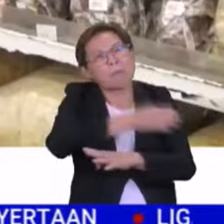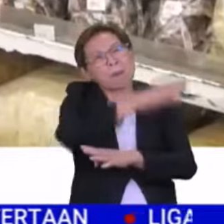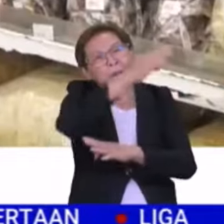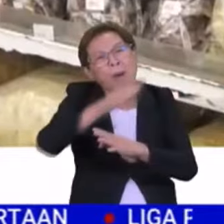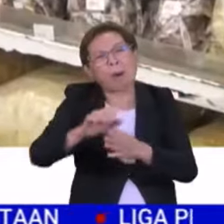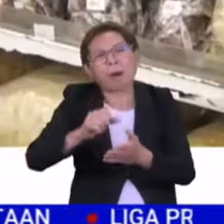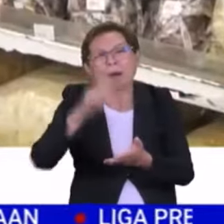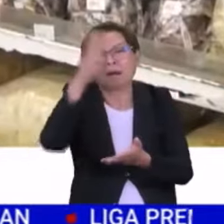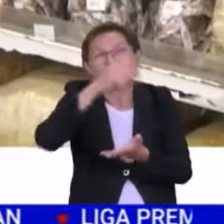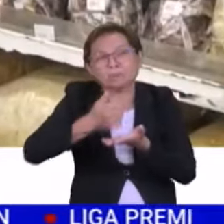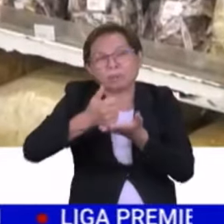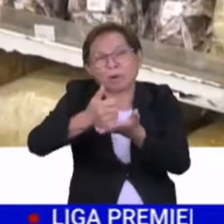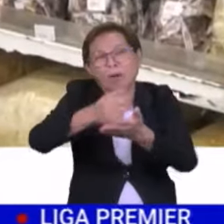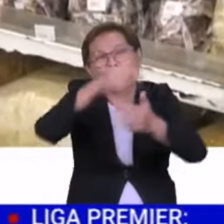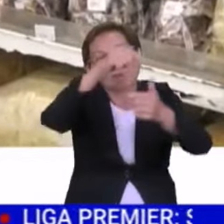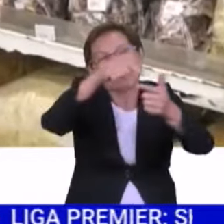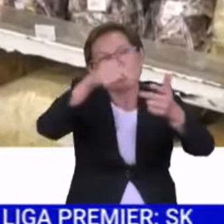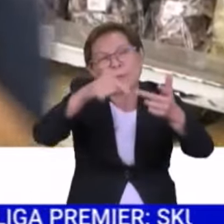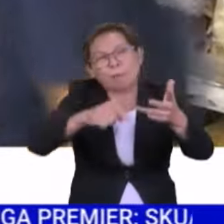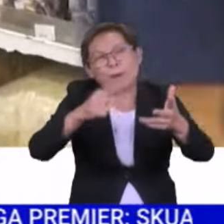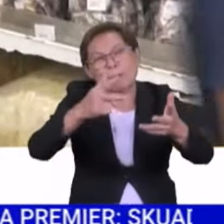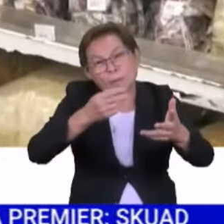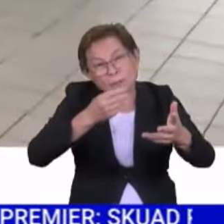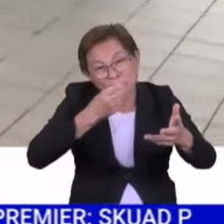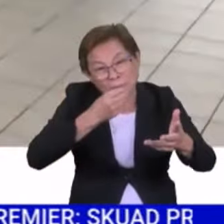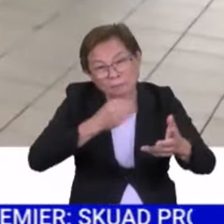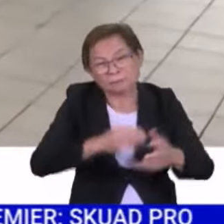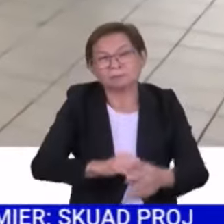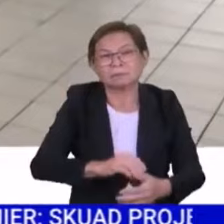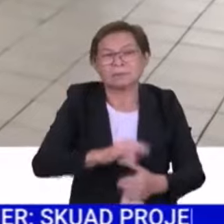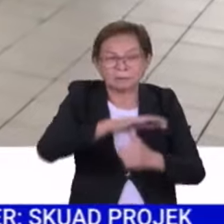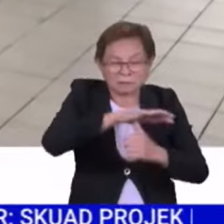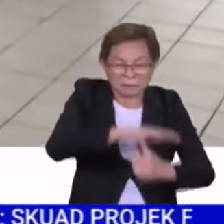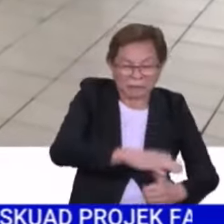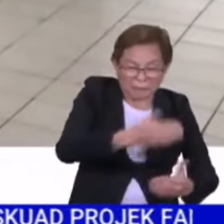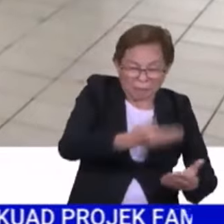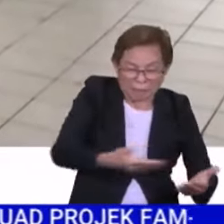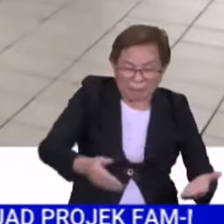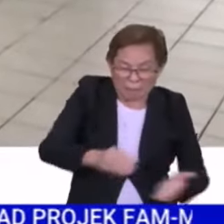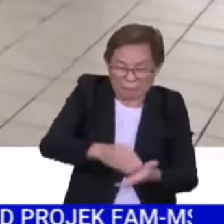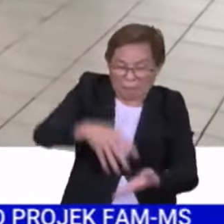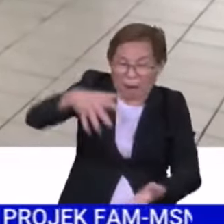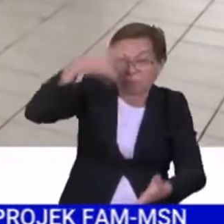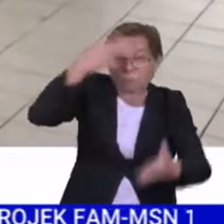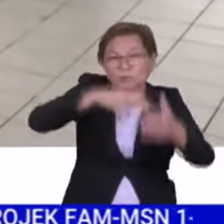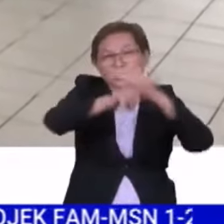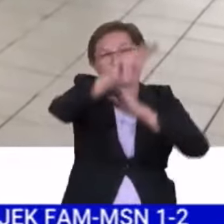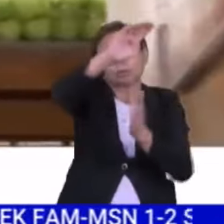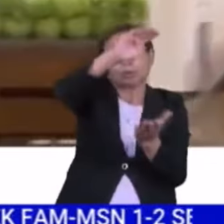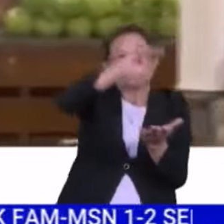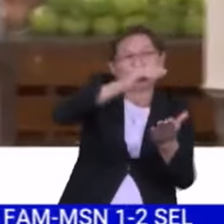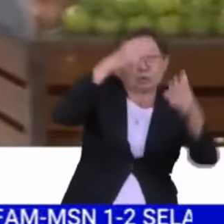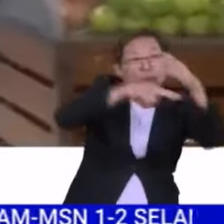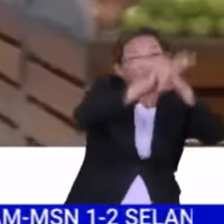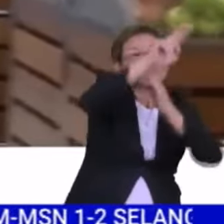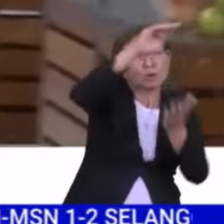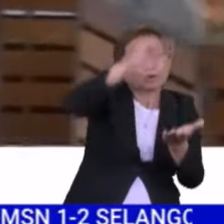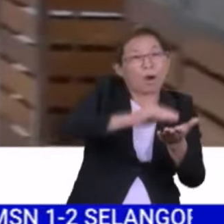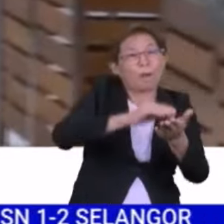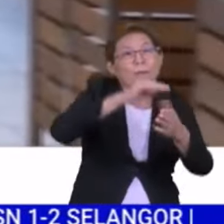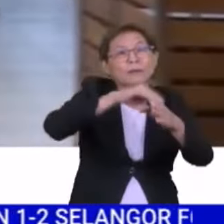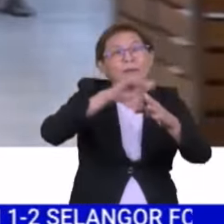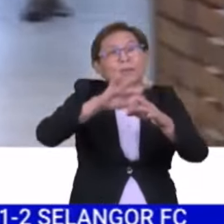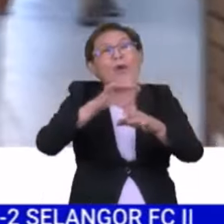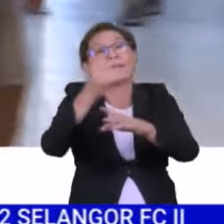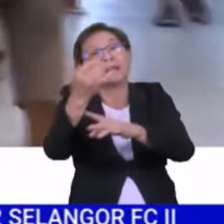ke atas beberapa barang dan makanan bagaimanapun tekanan terhadap inflasi makanan di unsur berkurangan pada separuh kedua tahun